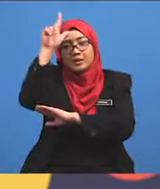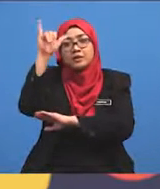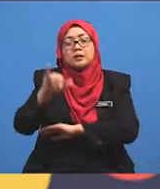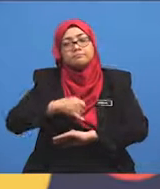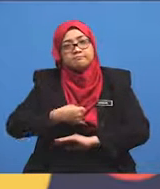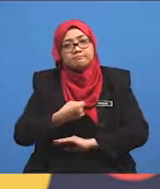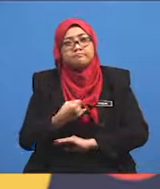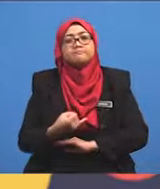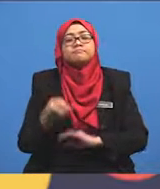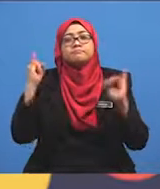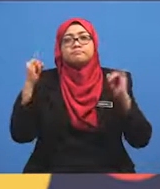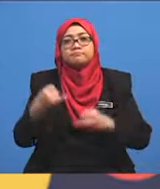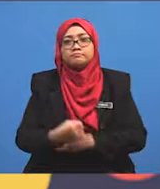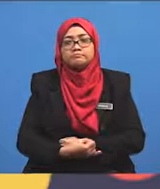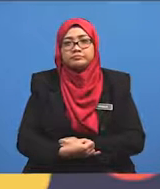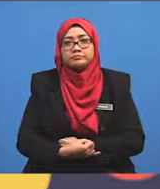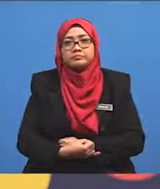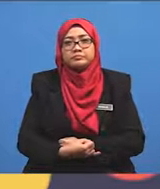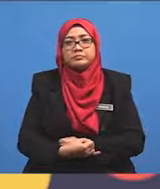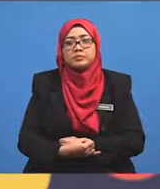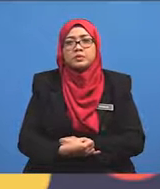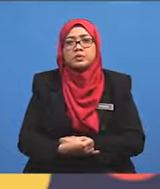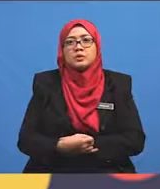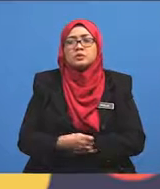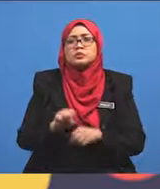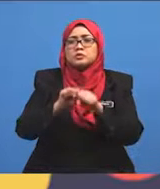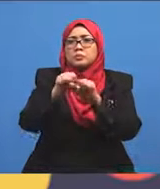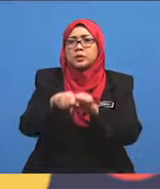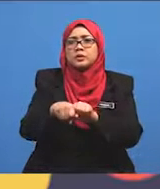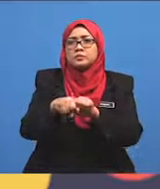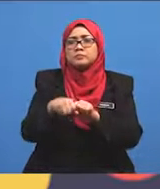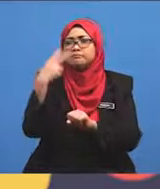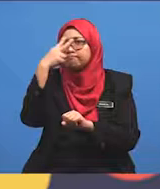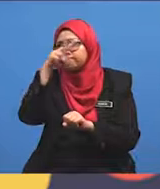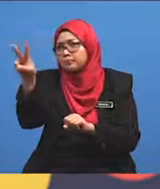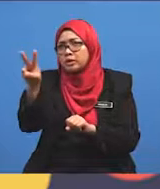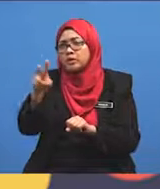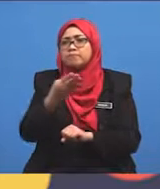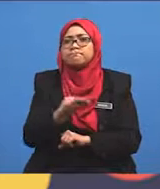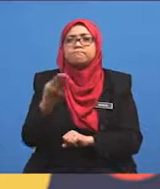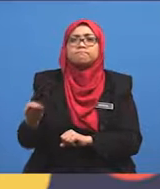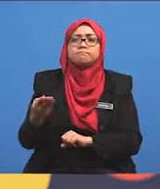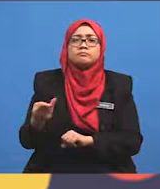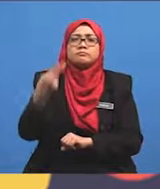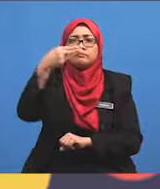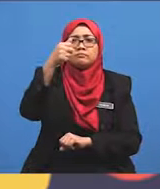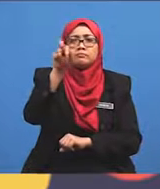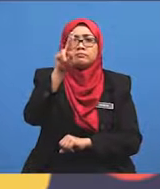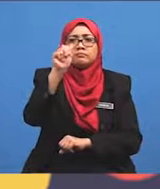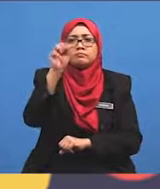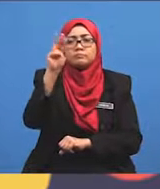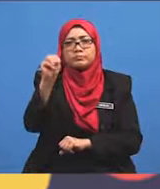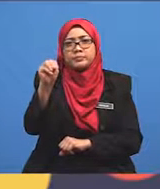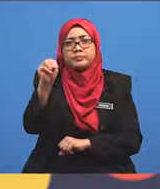supaya mereka menyekat pandangan mereka daripada mandang yang haram dan memelihara kehormatan mereka.